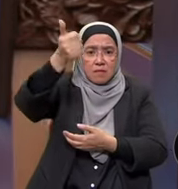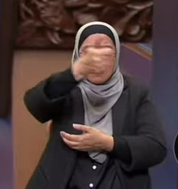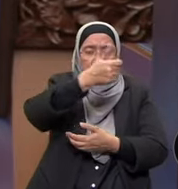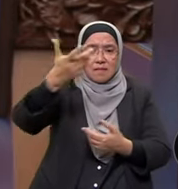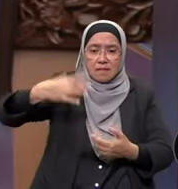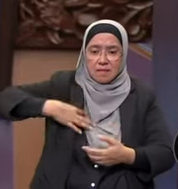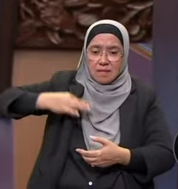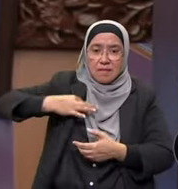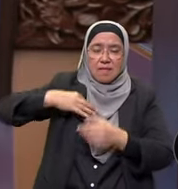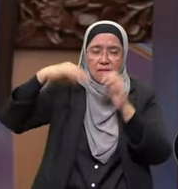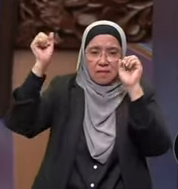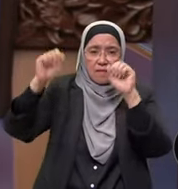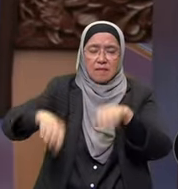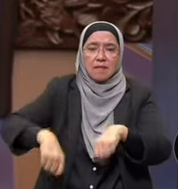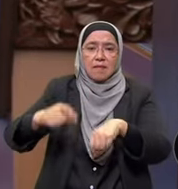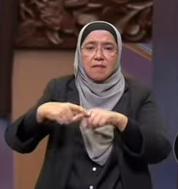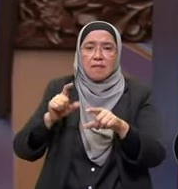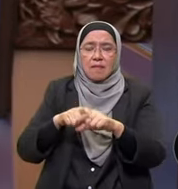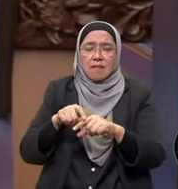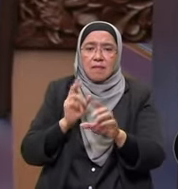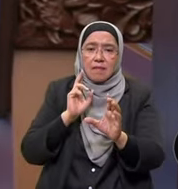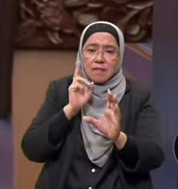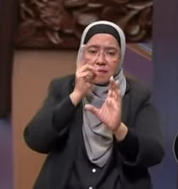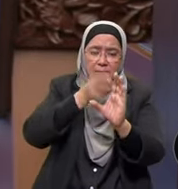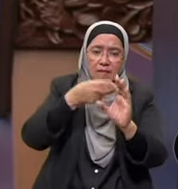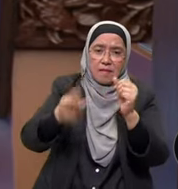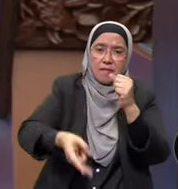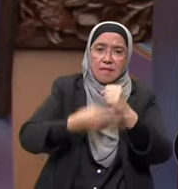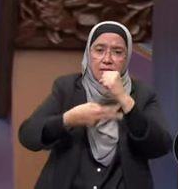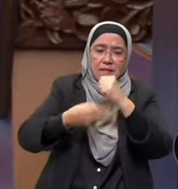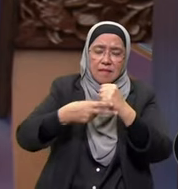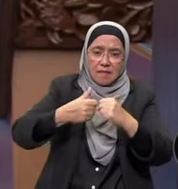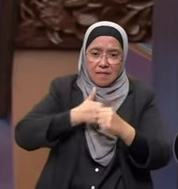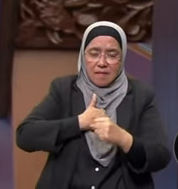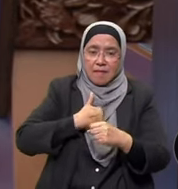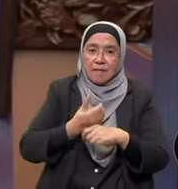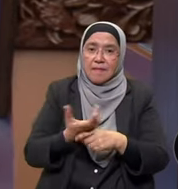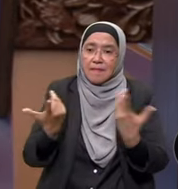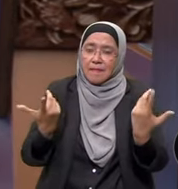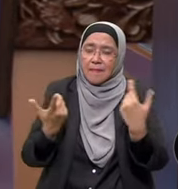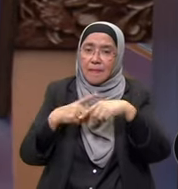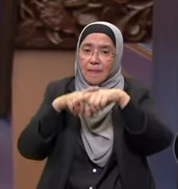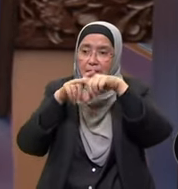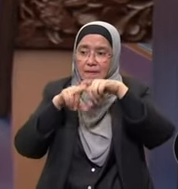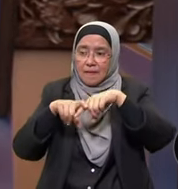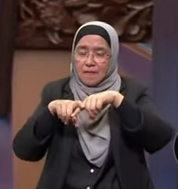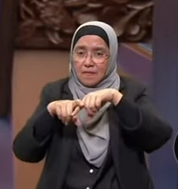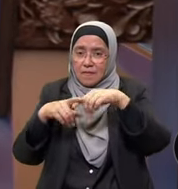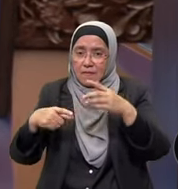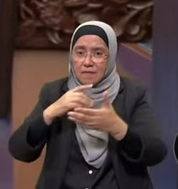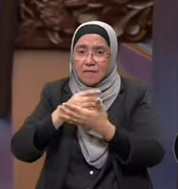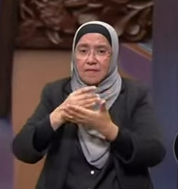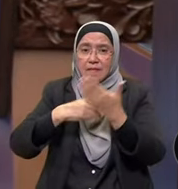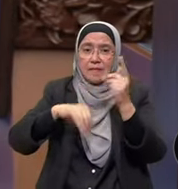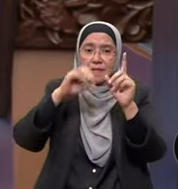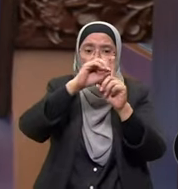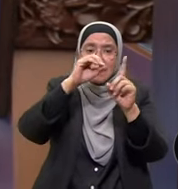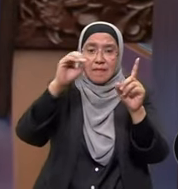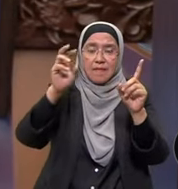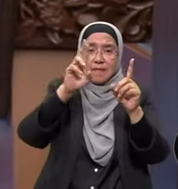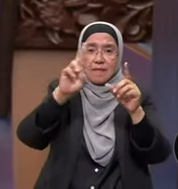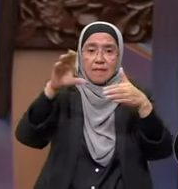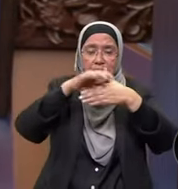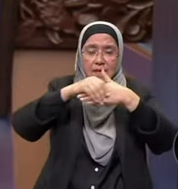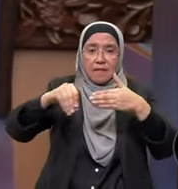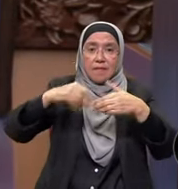bagi menambah simpanan mereka tertakluk kepada hak caruman tahunan sebanyak r,000 setahun mulai 1